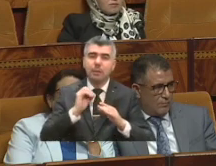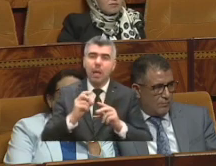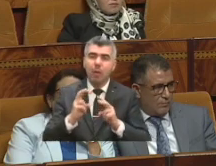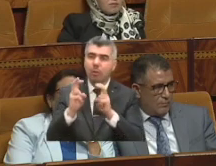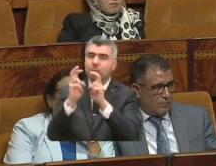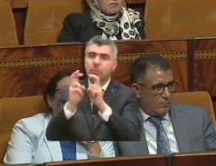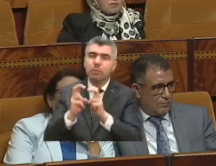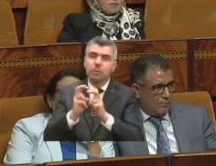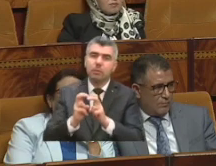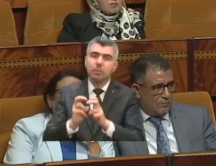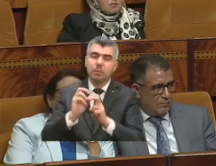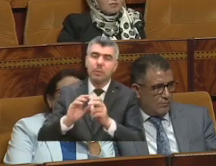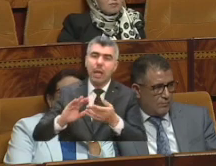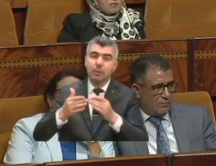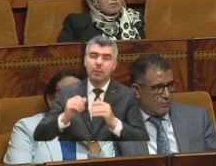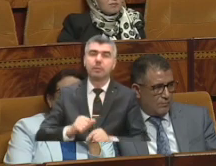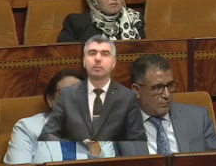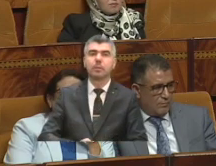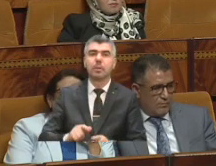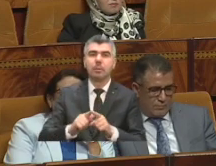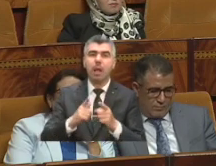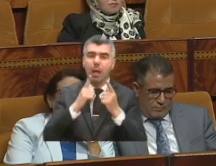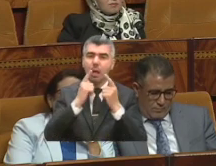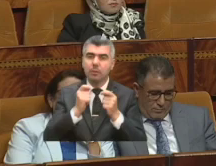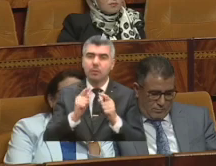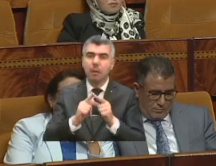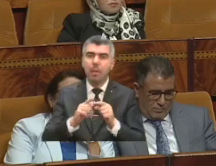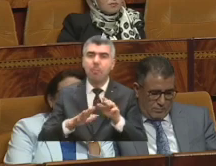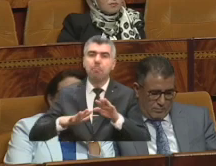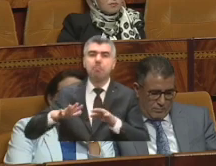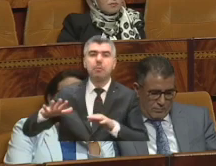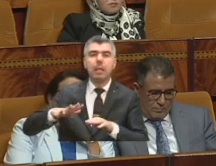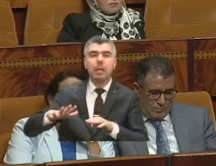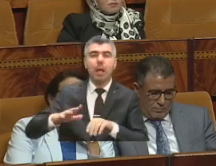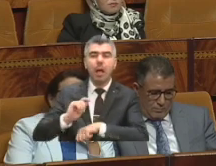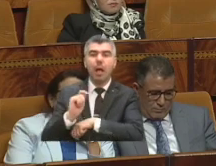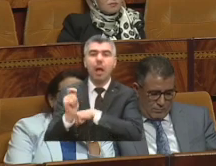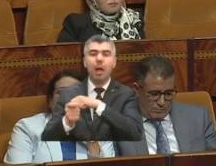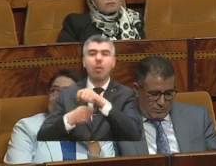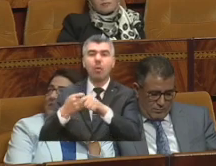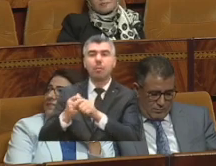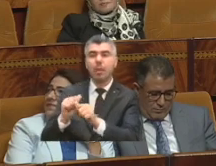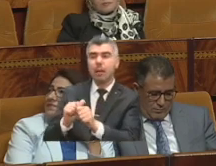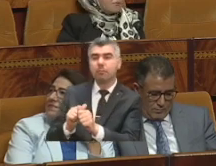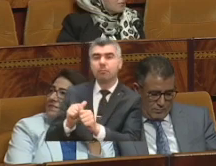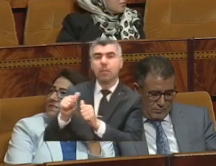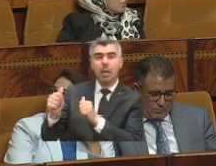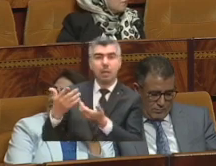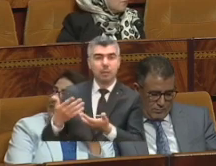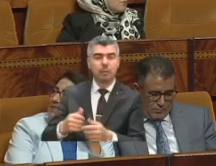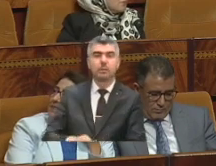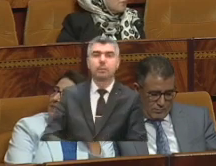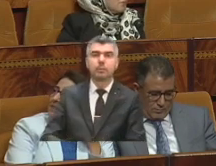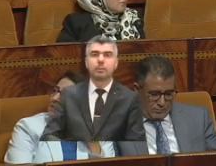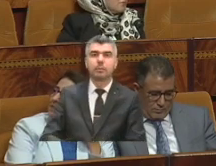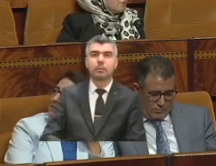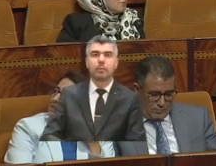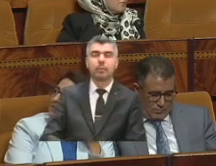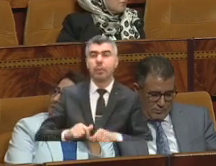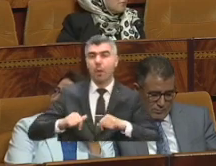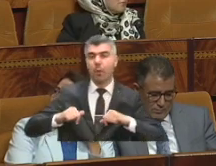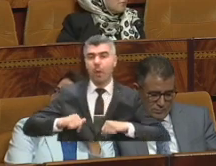الإنترنت، وهذا ما نلاحظه في المدن نفسها، فما بالك بالبوادي والجماعات القروية. السيدة